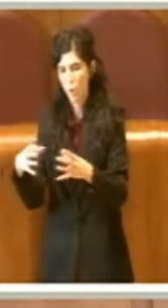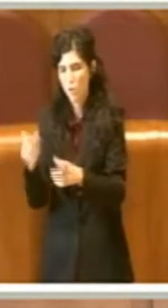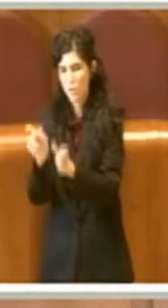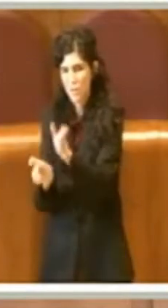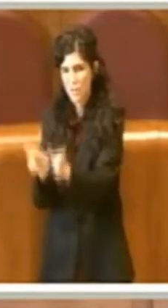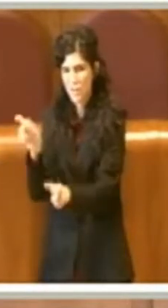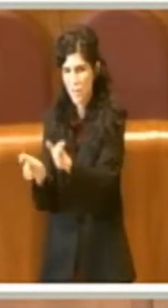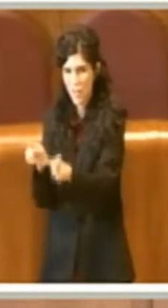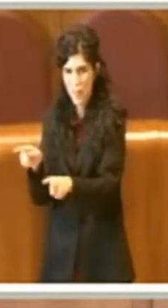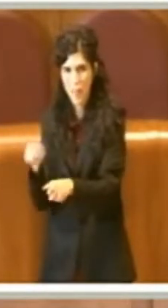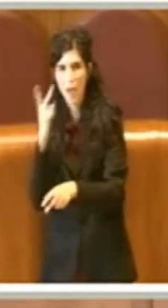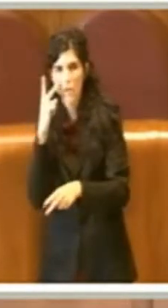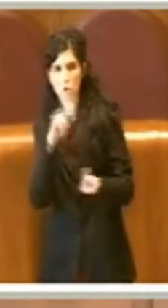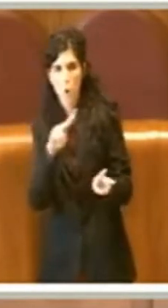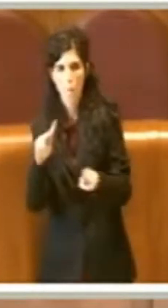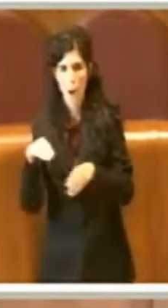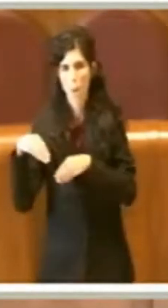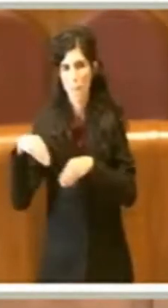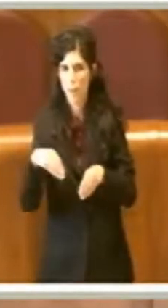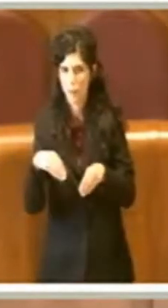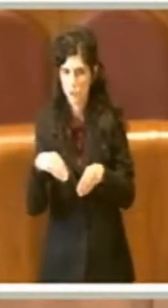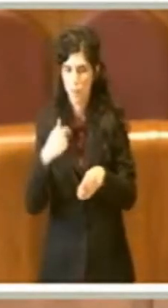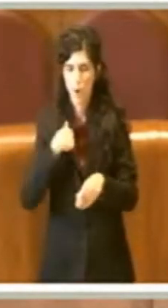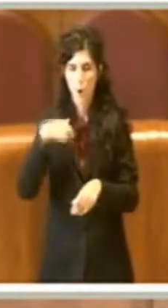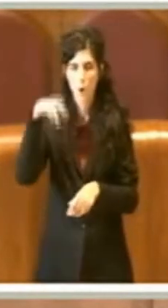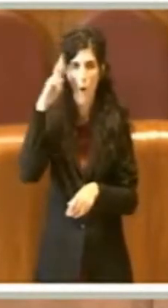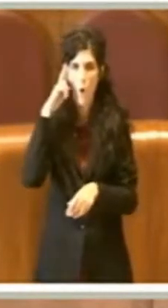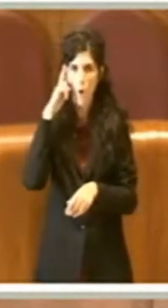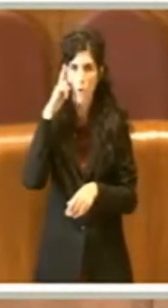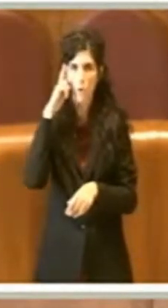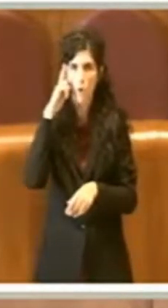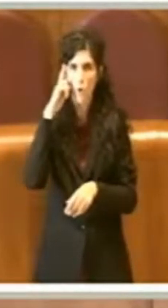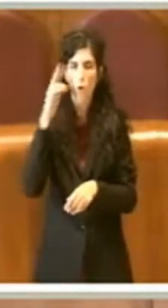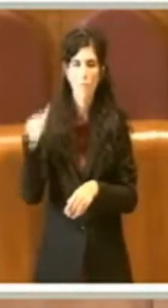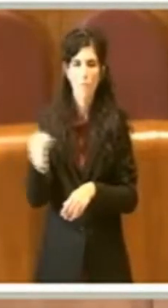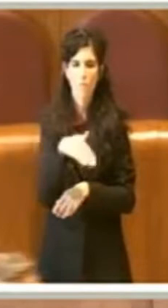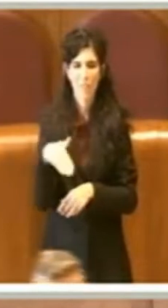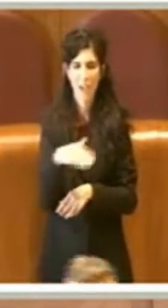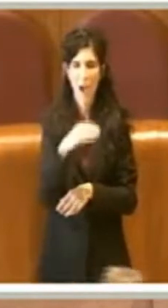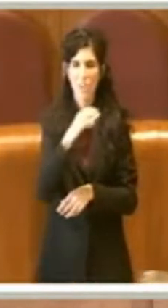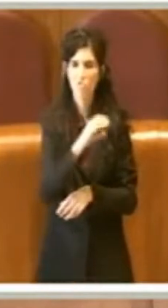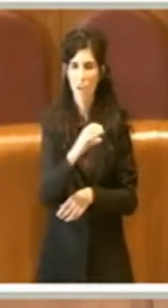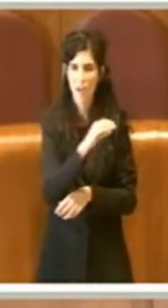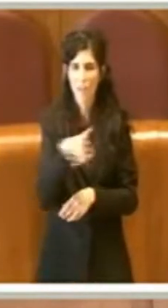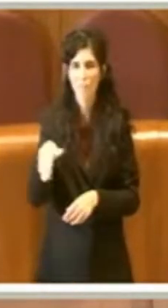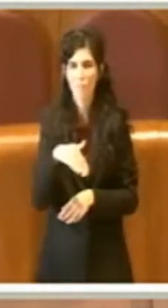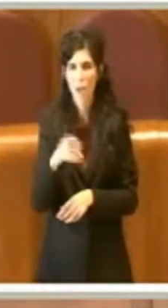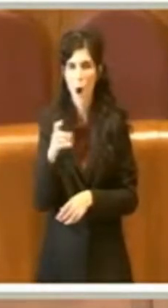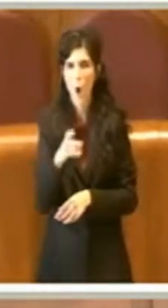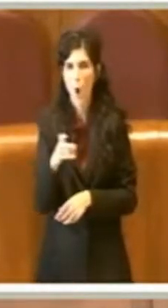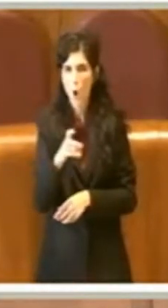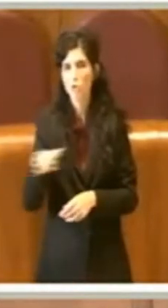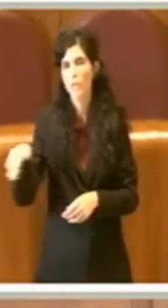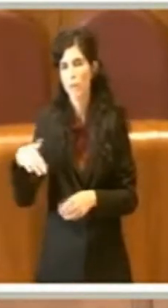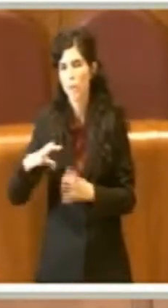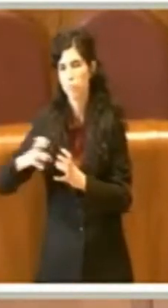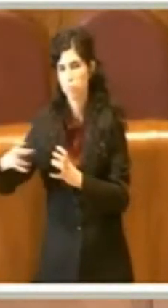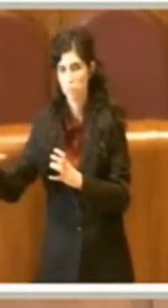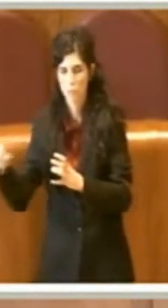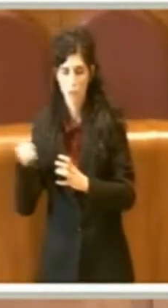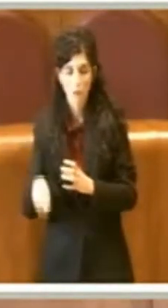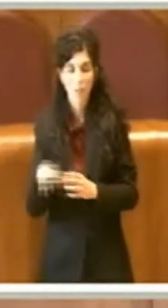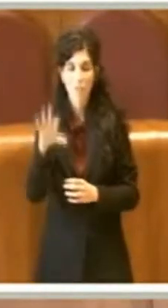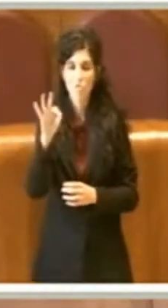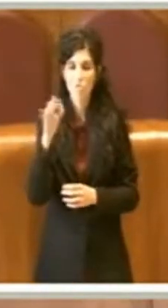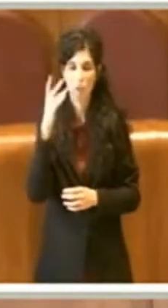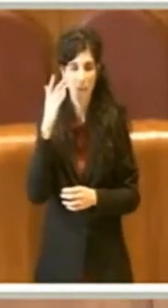venuti nei sopralluoghi mi ricordo appunto i sopralluoghi di ricerche i sopralluoghi e via goito e via via dicendo purtroppo la scelta